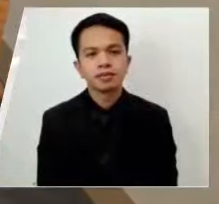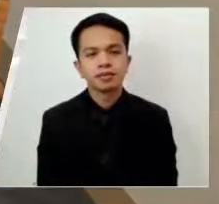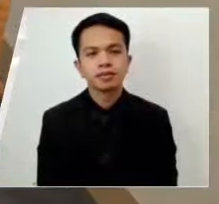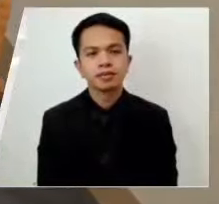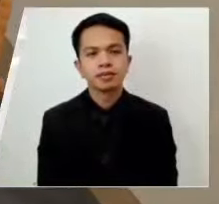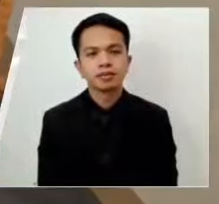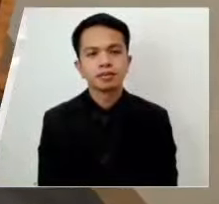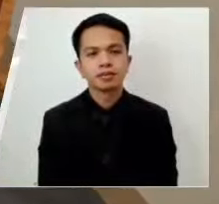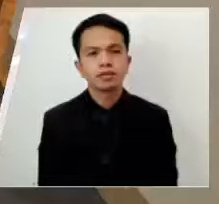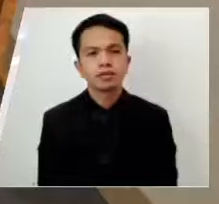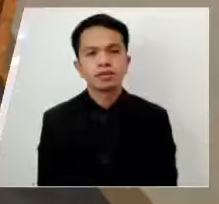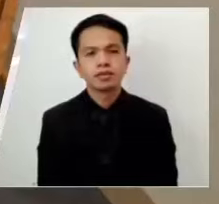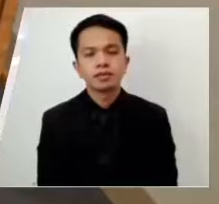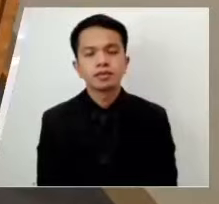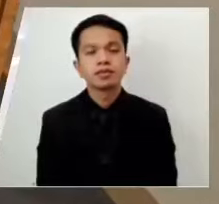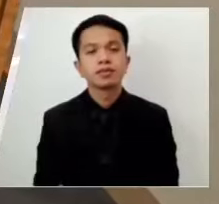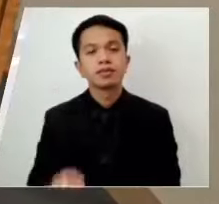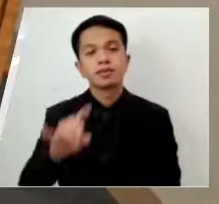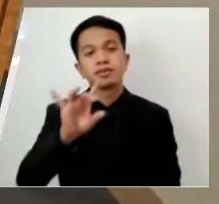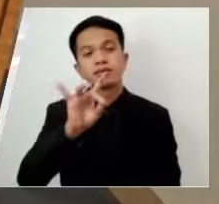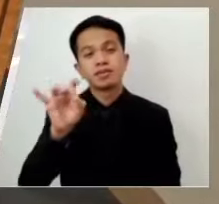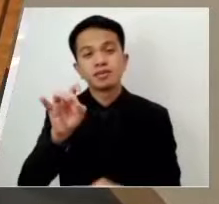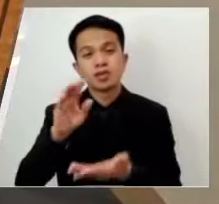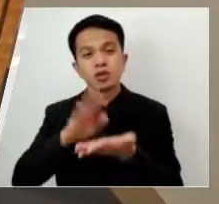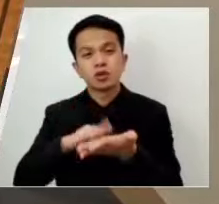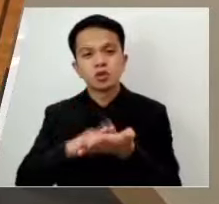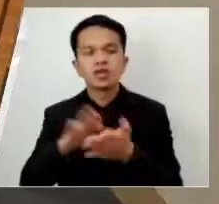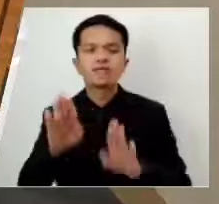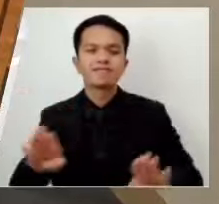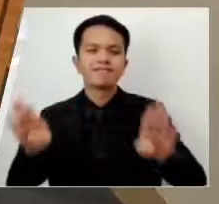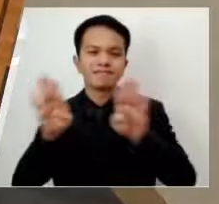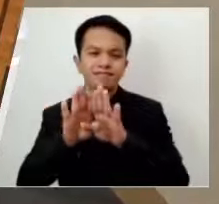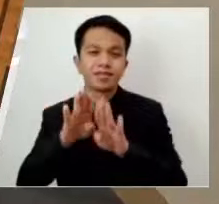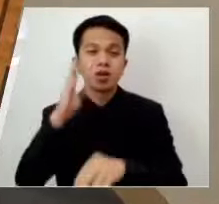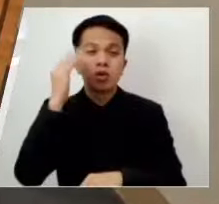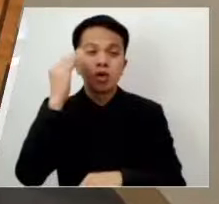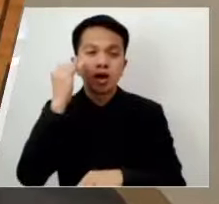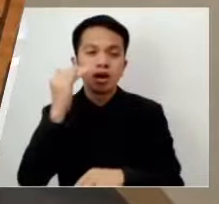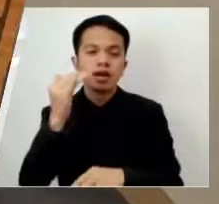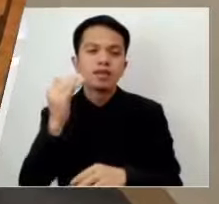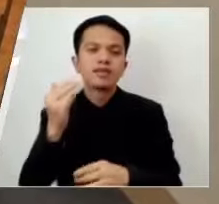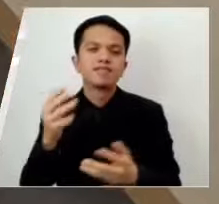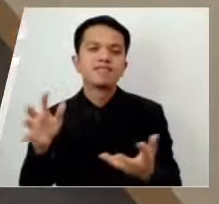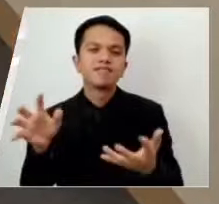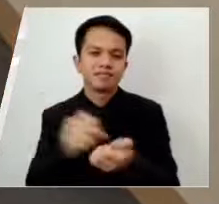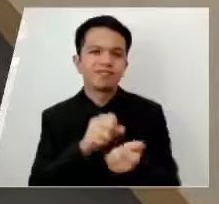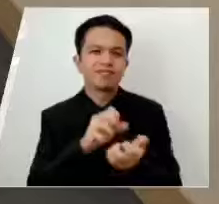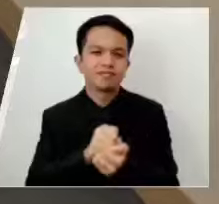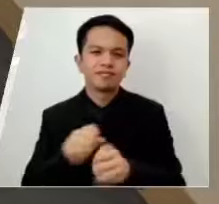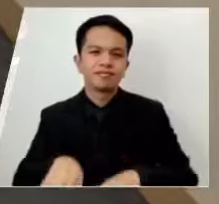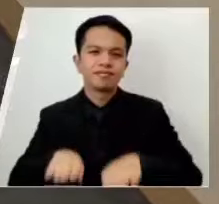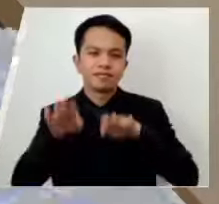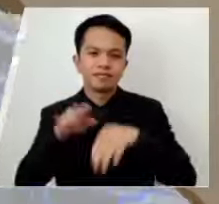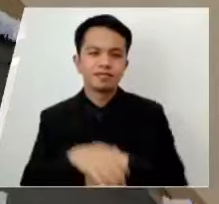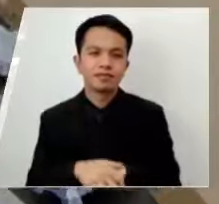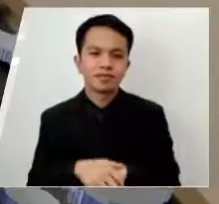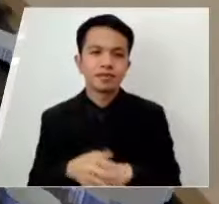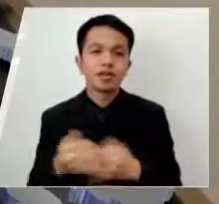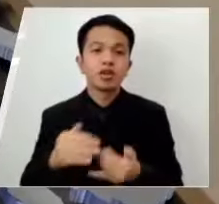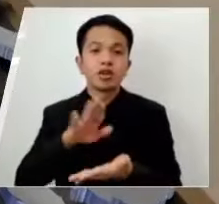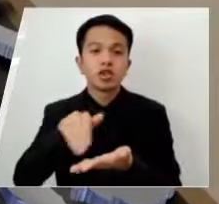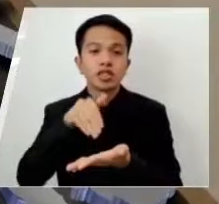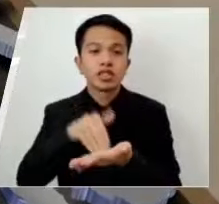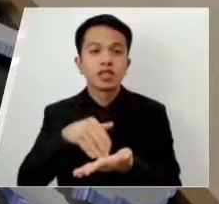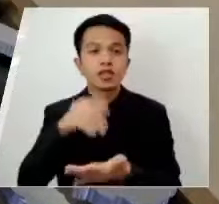Mahigit 800 paaralan ang hindi muna nagbukas ng klase ngayong araw matapos mapinsala ng baha. Karamihan na sa Central Luzon kung saan